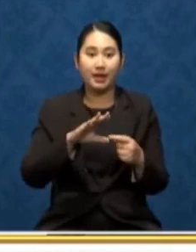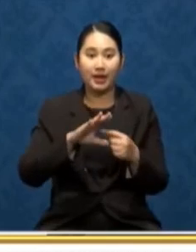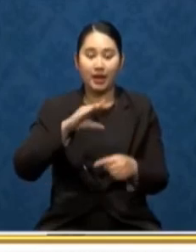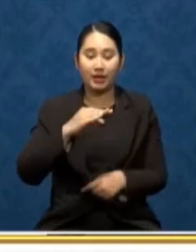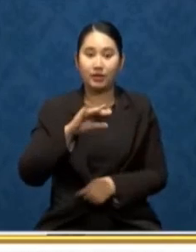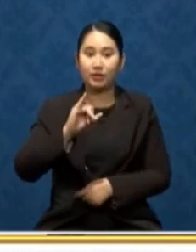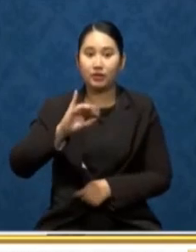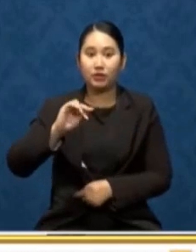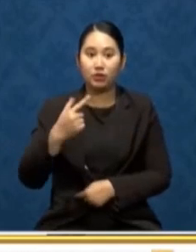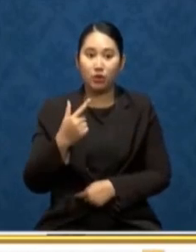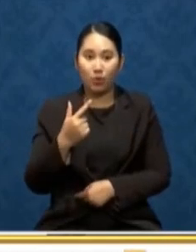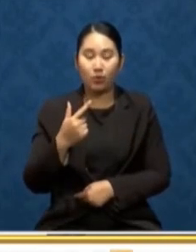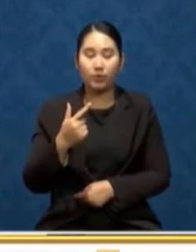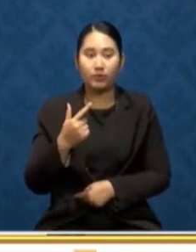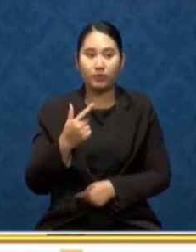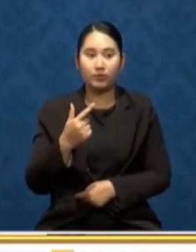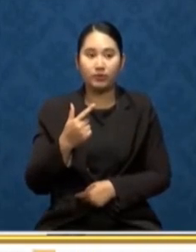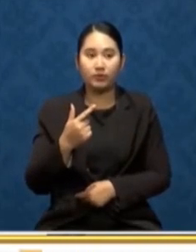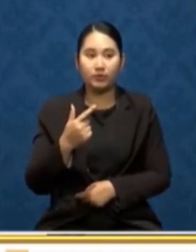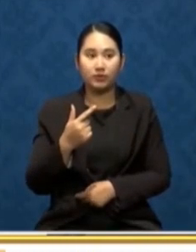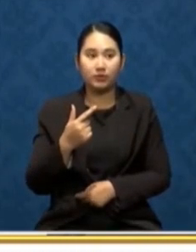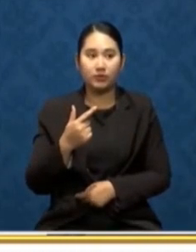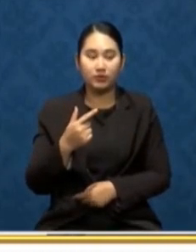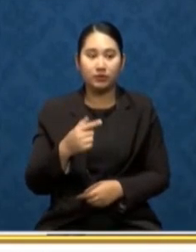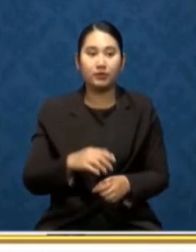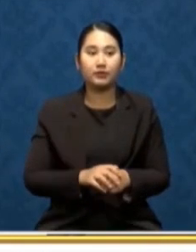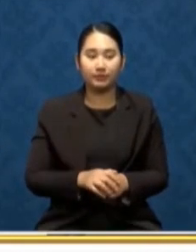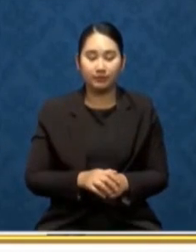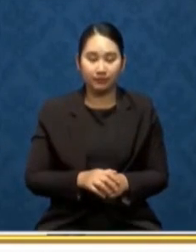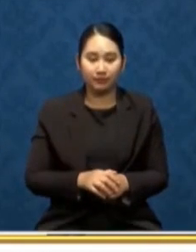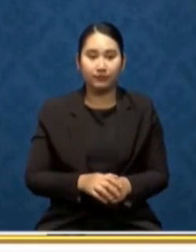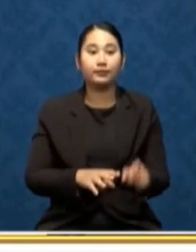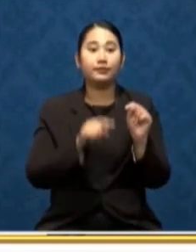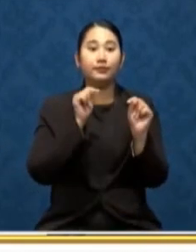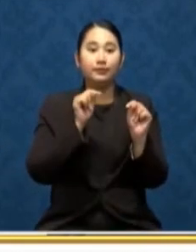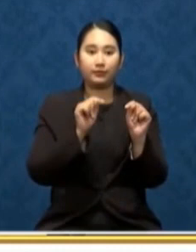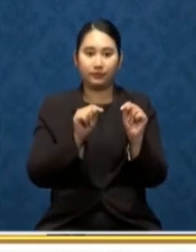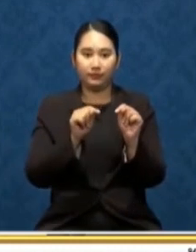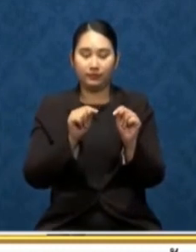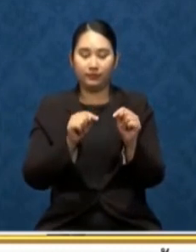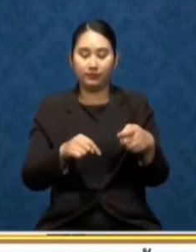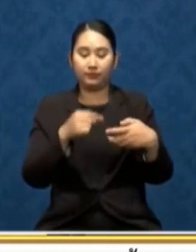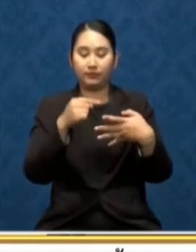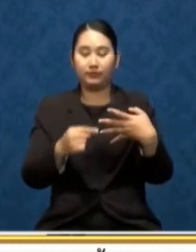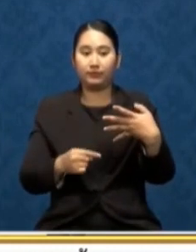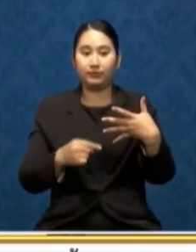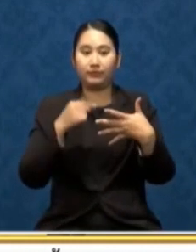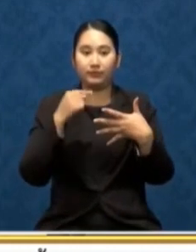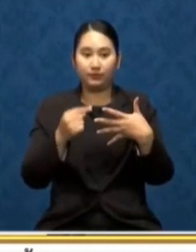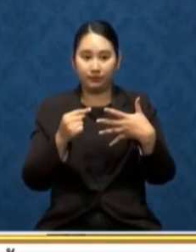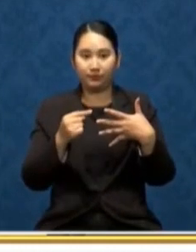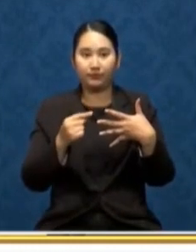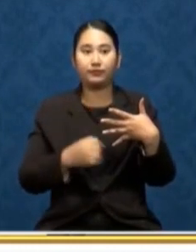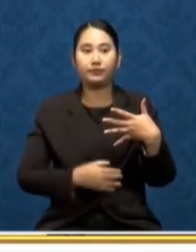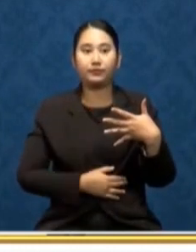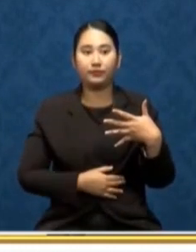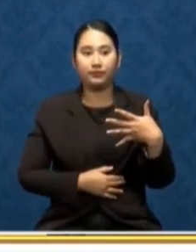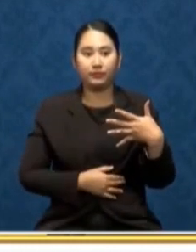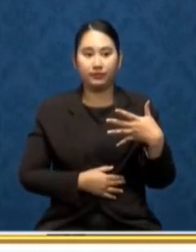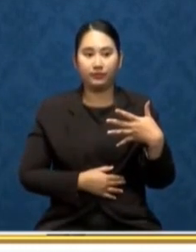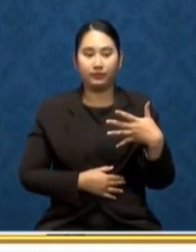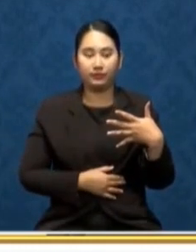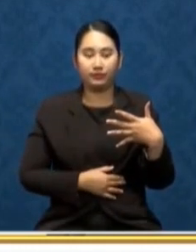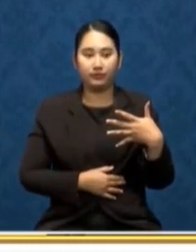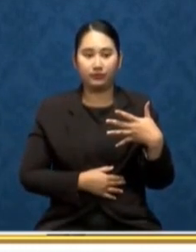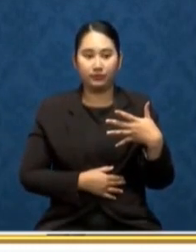ำบลค่ะได้แก่ตำบลโคกสะบ้าตำบลช่องตำบลนาหมื่นสีตำบลนาข้าวเสียและตำบลละ